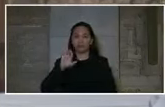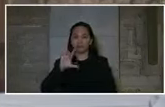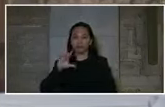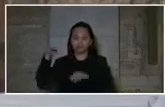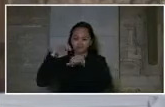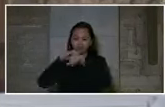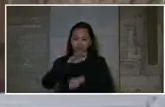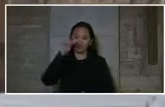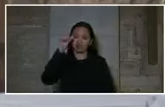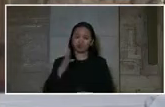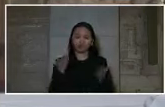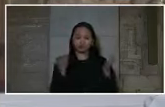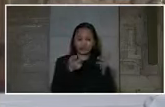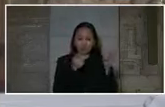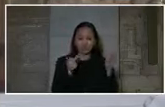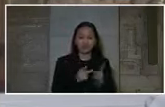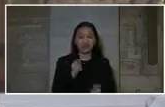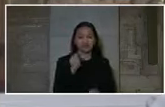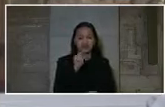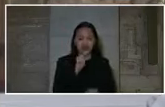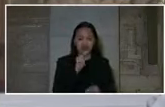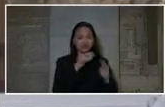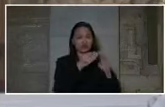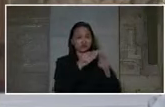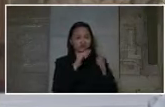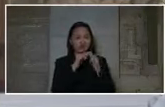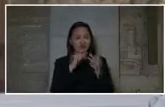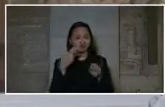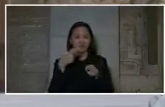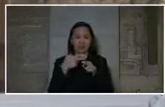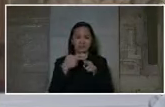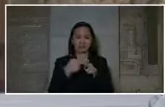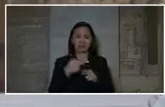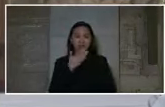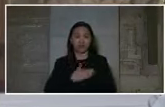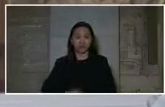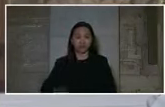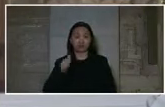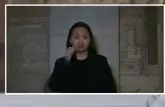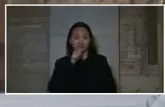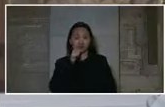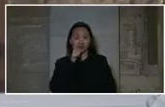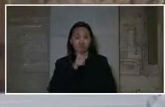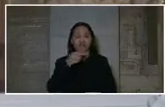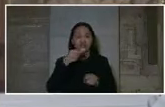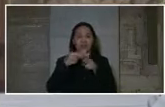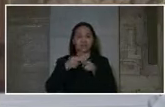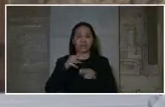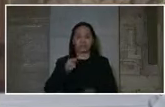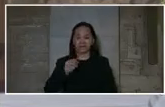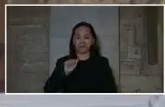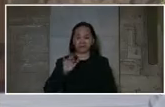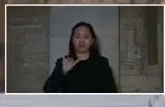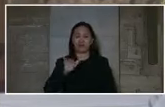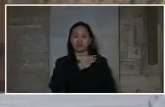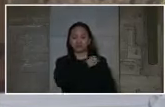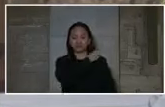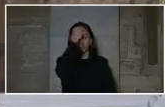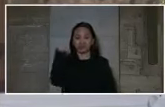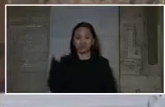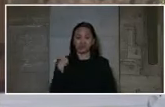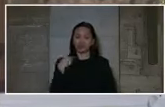Nazaret, Galilea, sa isang dalaga na ang pangalay Maria. Siya'y nakatakdang ikasal kay